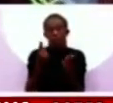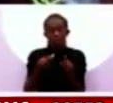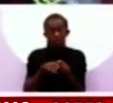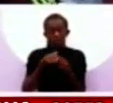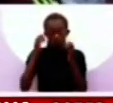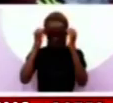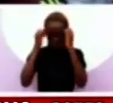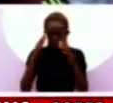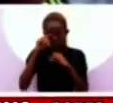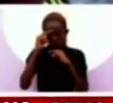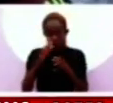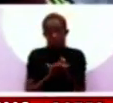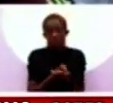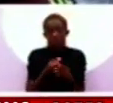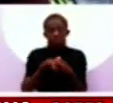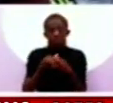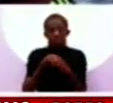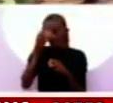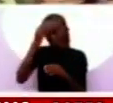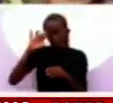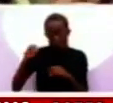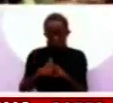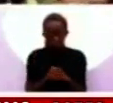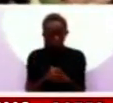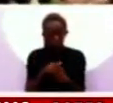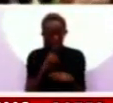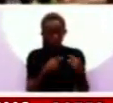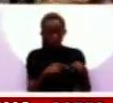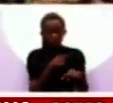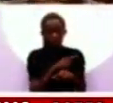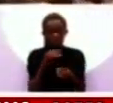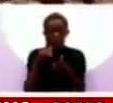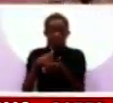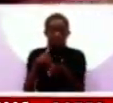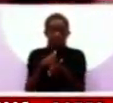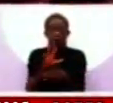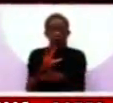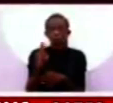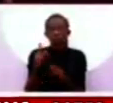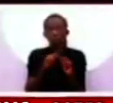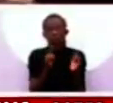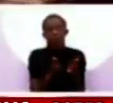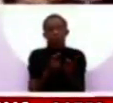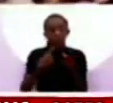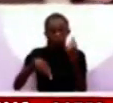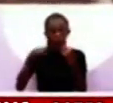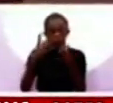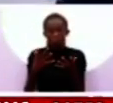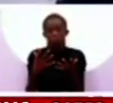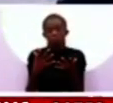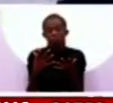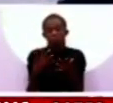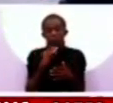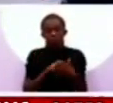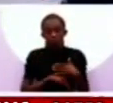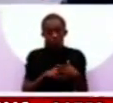shule ya up ya weta kati ya transo michano hizo zisha timu 54 huku wash wakti koni